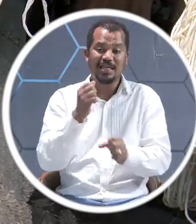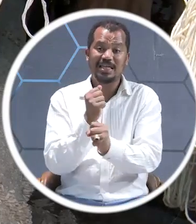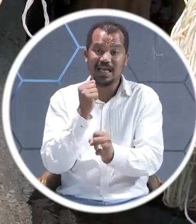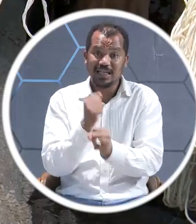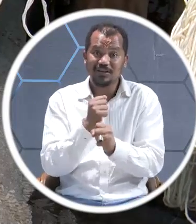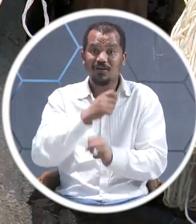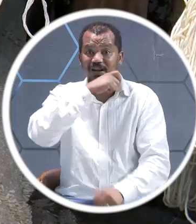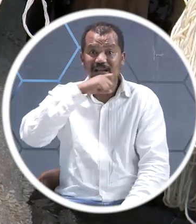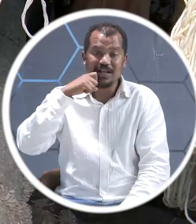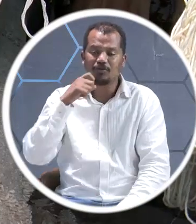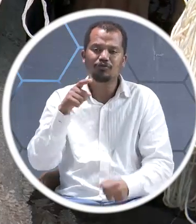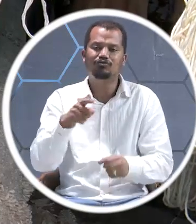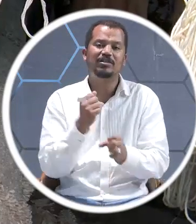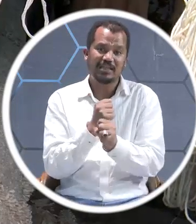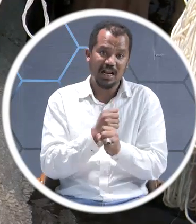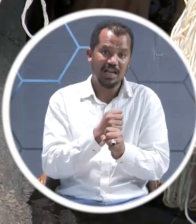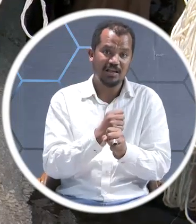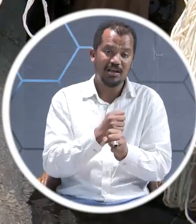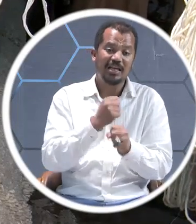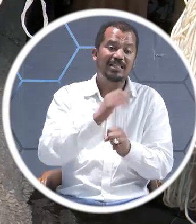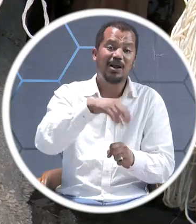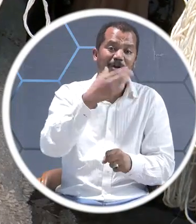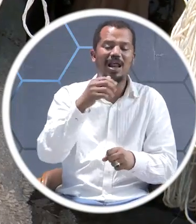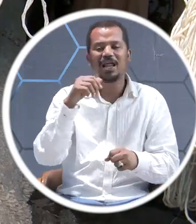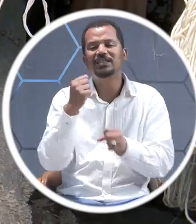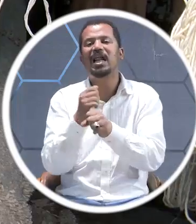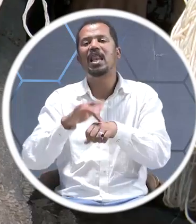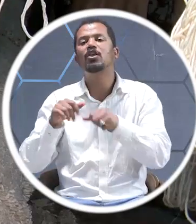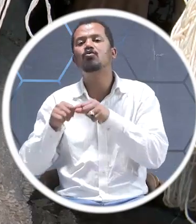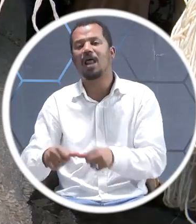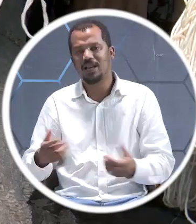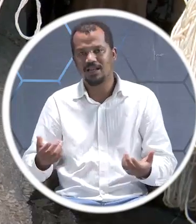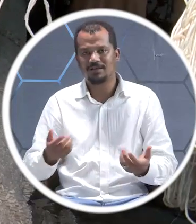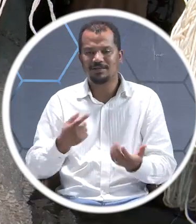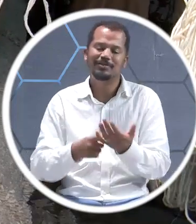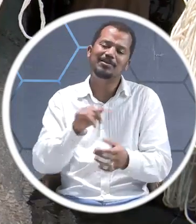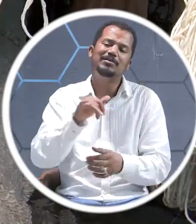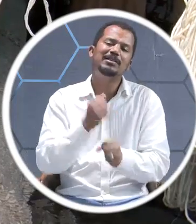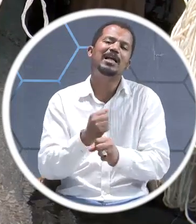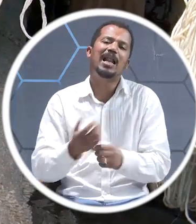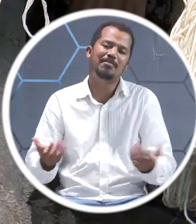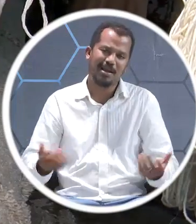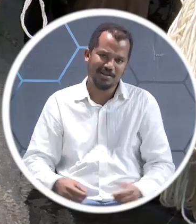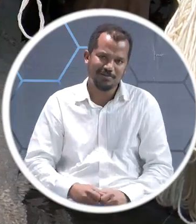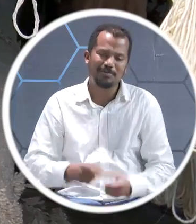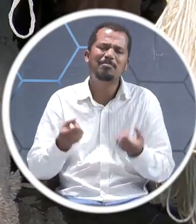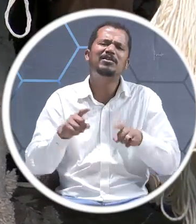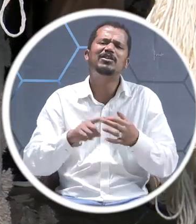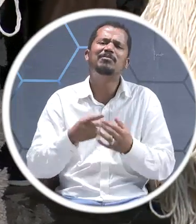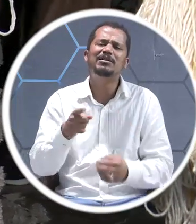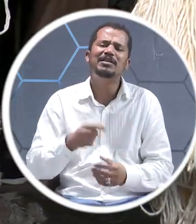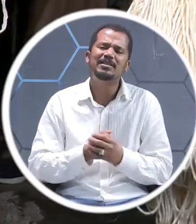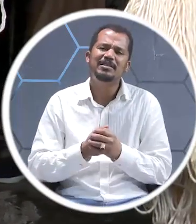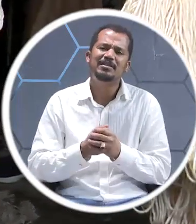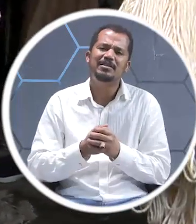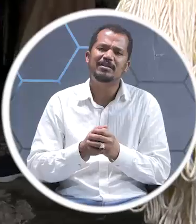አራባ የተሰራው የደረቀውን እሱን እናኮባለን። ታኮብን በኋላ ስራ ላይ ይውላል። ይኸው እንደዚህ እንሰራዋለን ማለት ነው። መቼ ነው